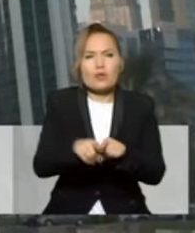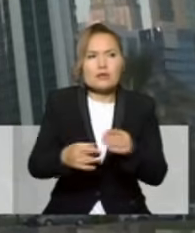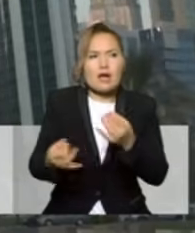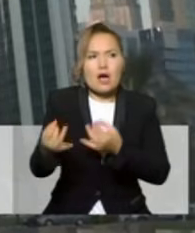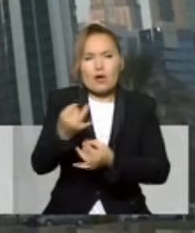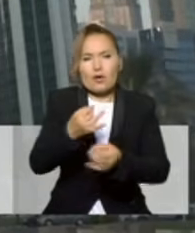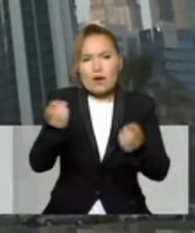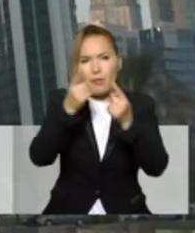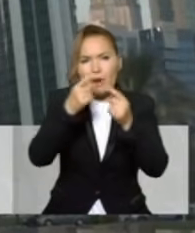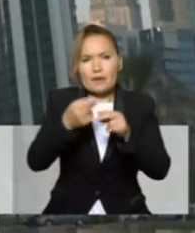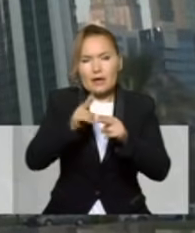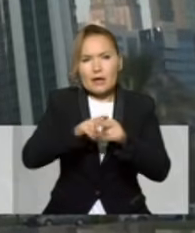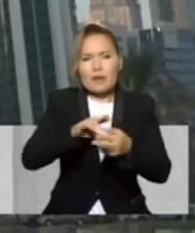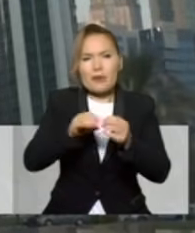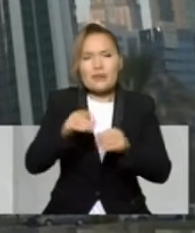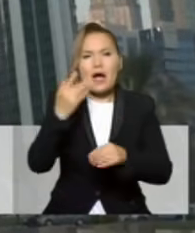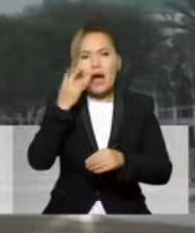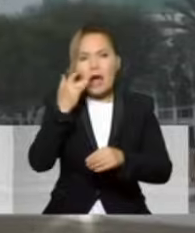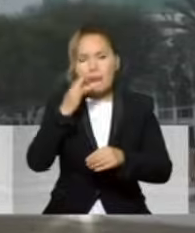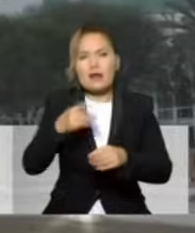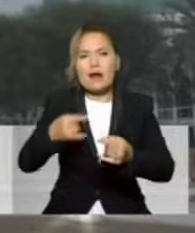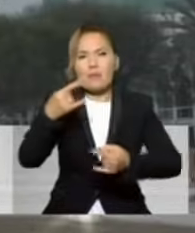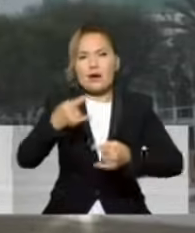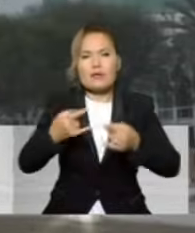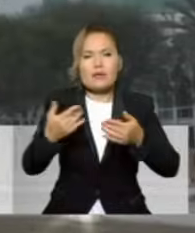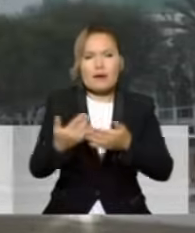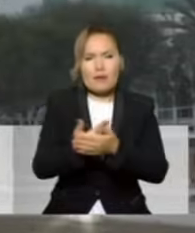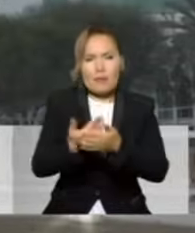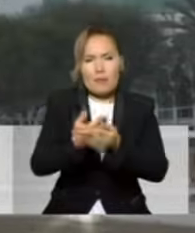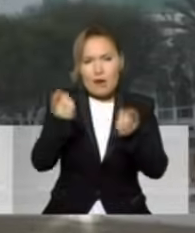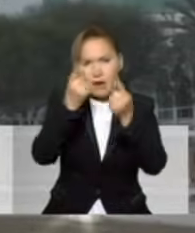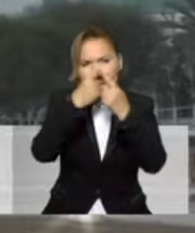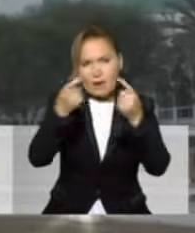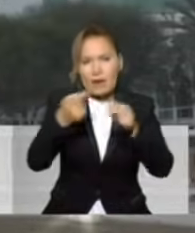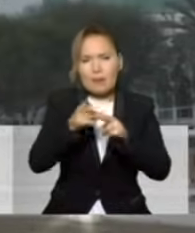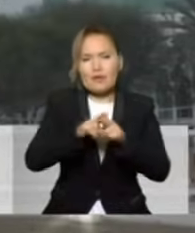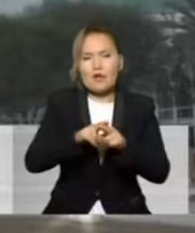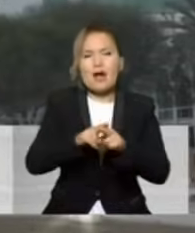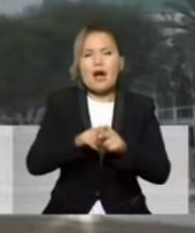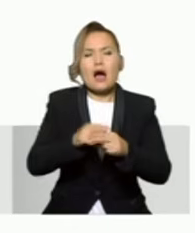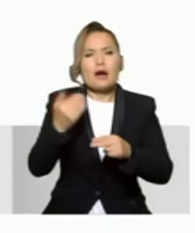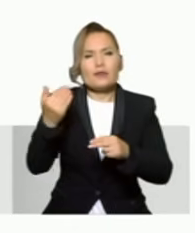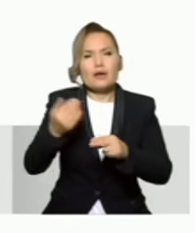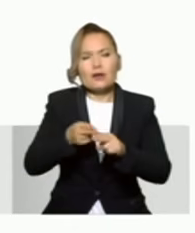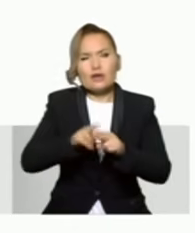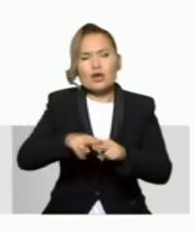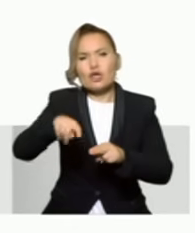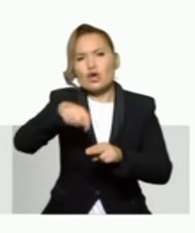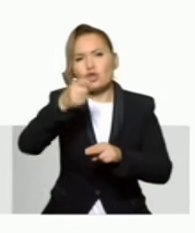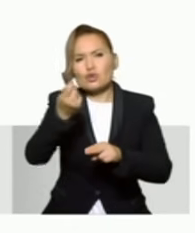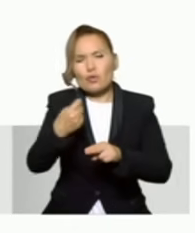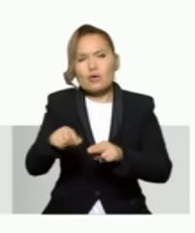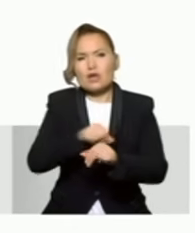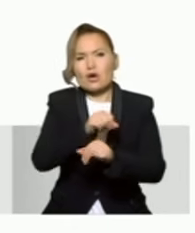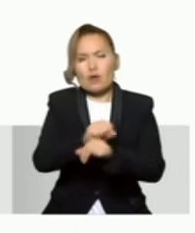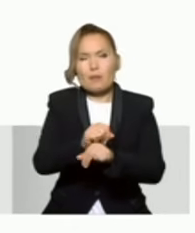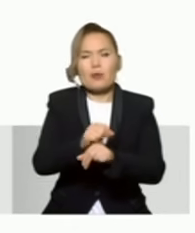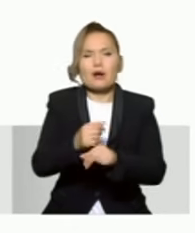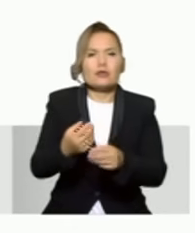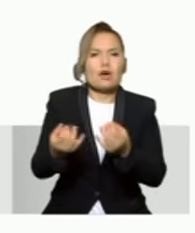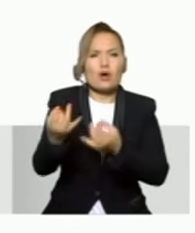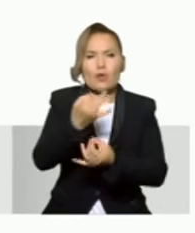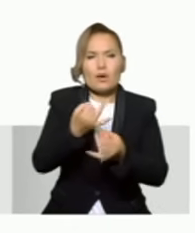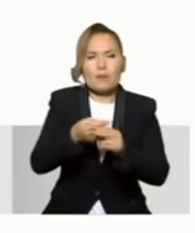мәлімдеп отыр. Ақпараты америкалық CNN телеарнасы жариялады. Жиында қарсыласқан тараптарға жаңа ұсыныс жасалған.